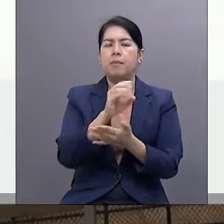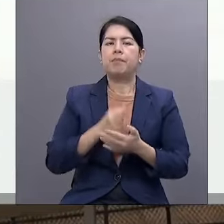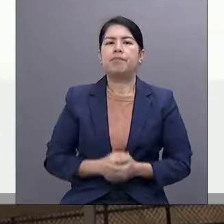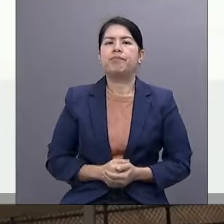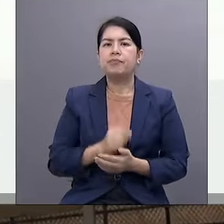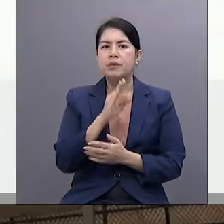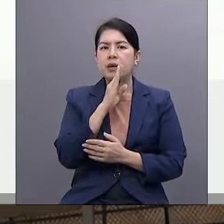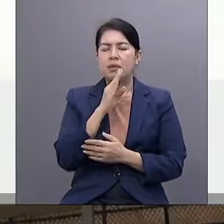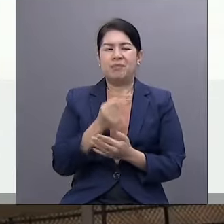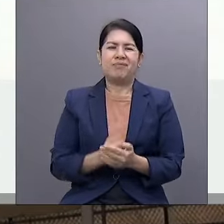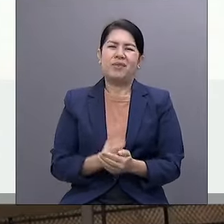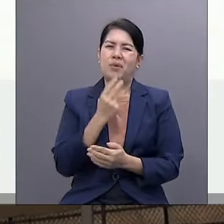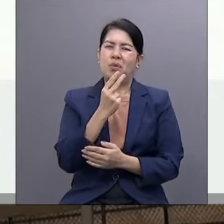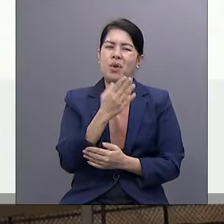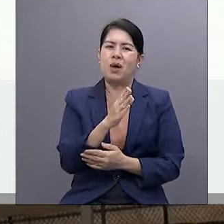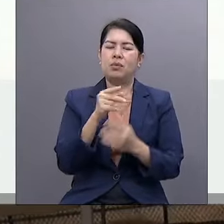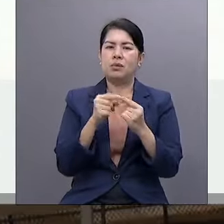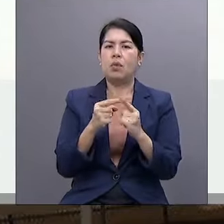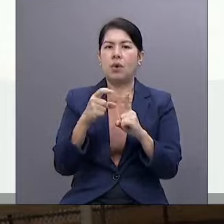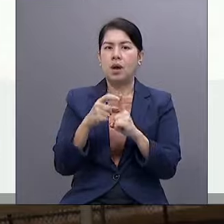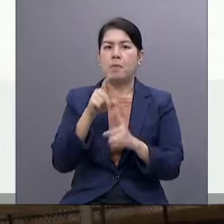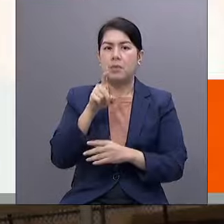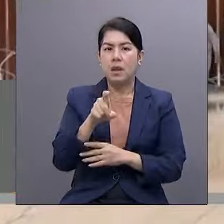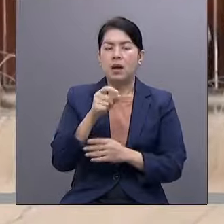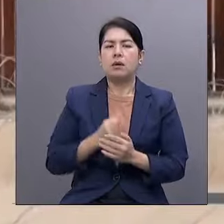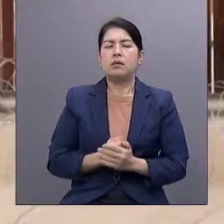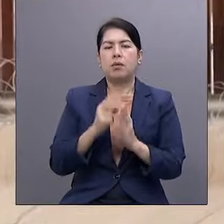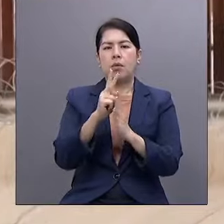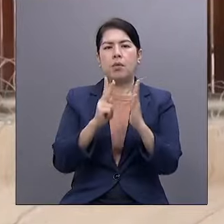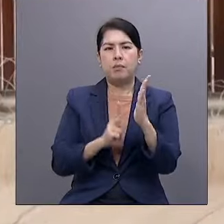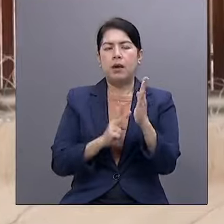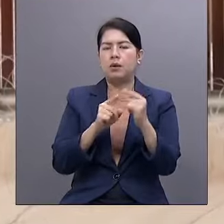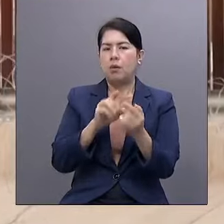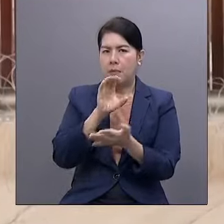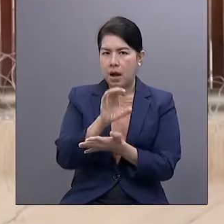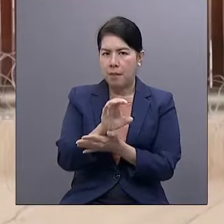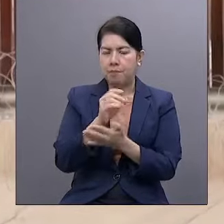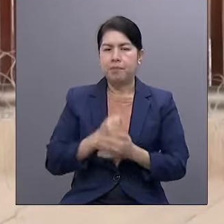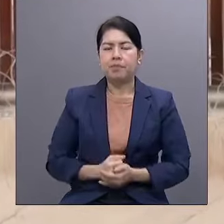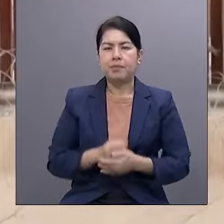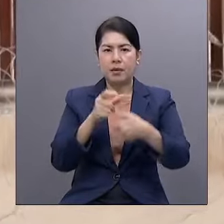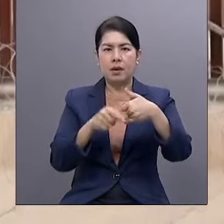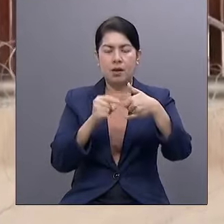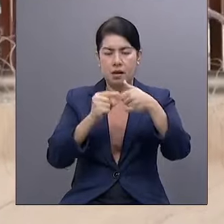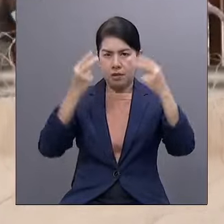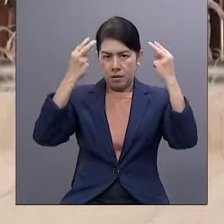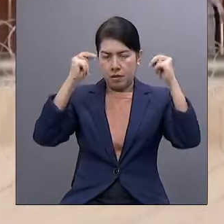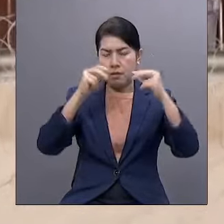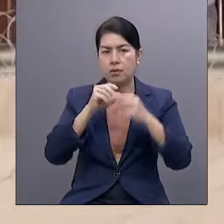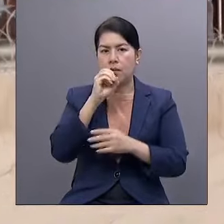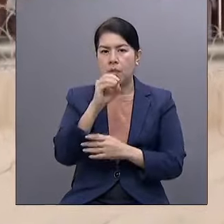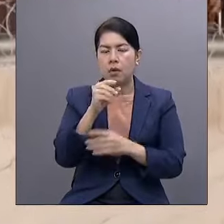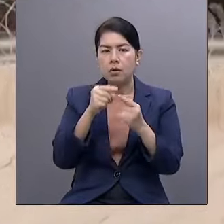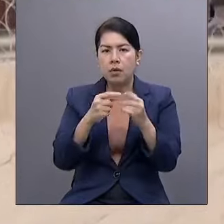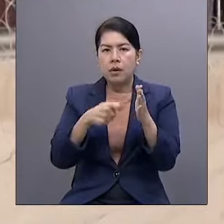เป็นไปไม่ได้เลยค่ะที่คำสั่งนี้จะไม่ถูกบังคับใช้โดยผู้นำสหรัฐระบุว่ามาตรการนี้มีขึ้นเพื่อควบคุมพร